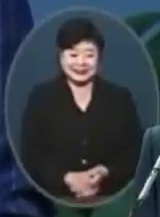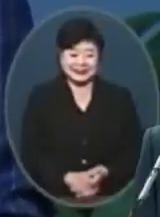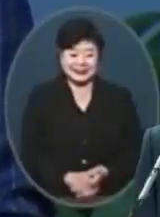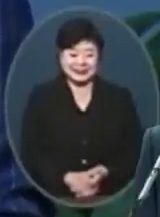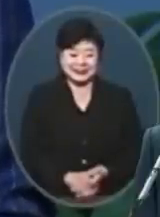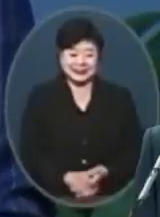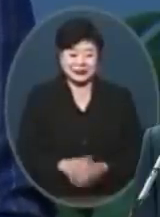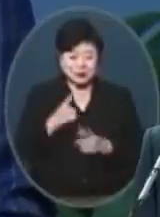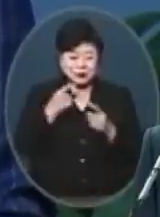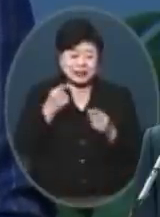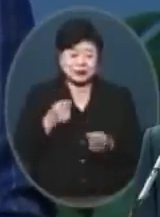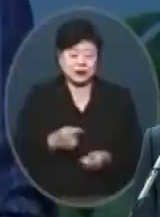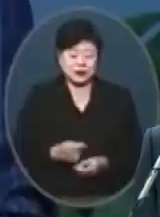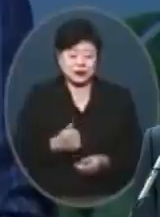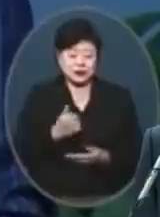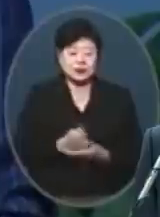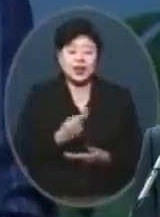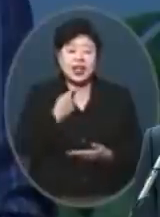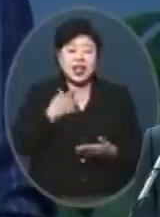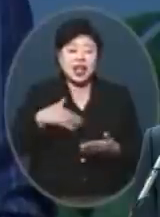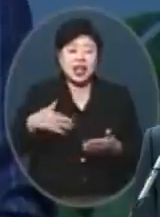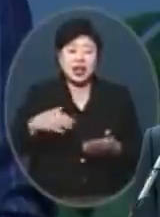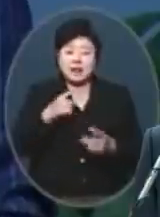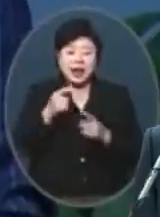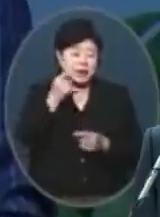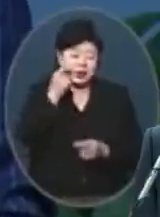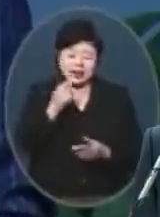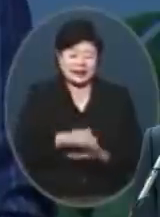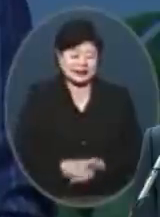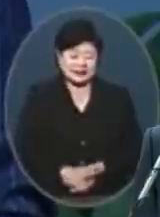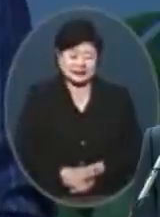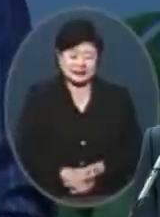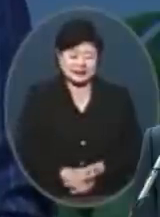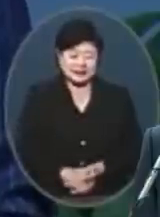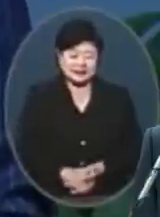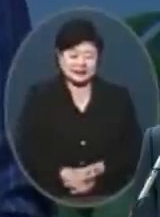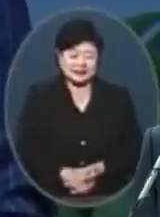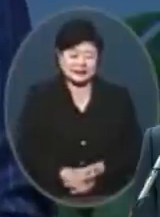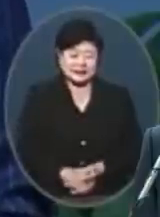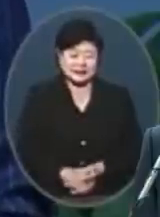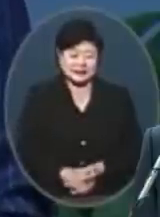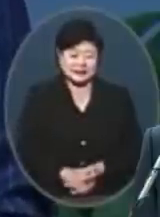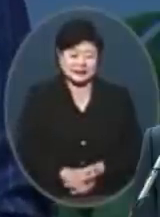저도 이 세상에 태어나서 한 번도 죄를 안 지은 적이 없습니다.